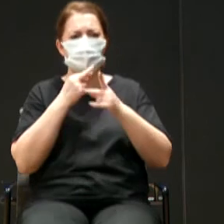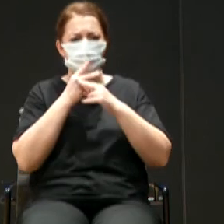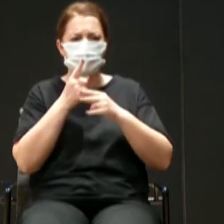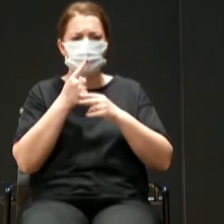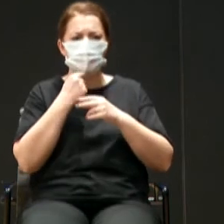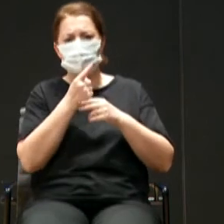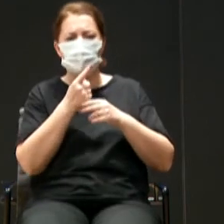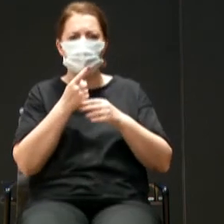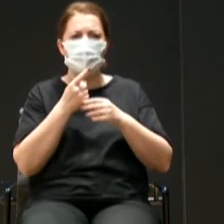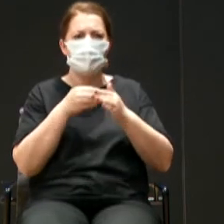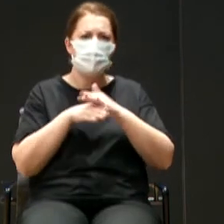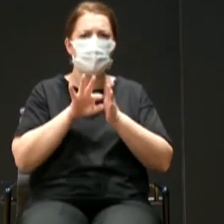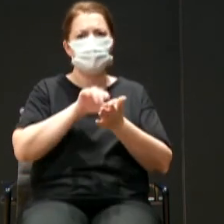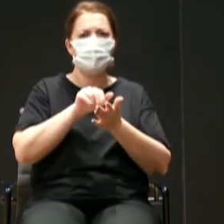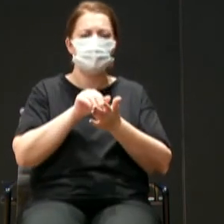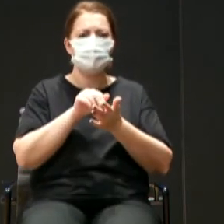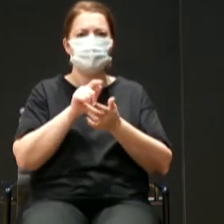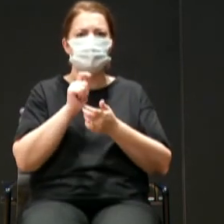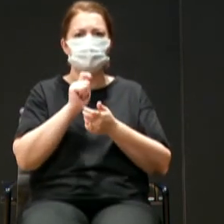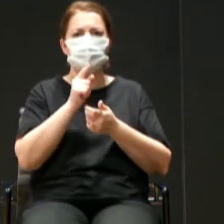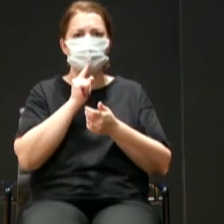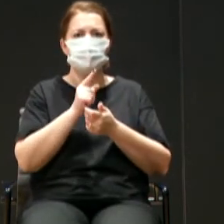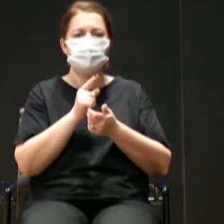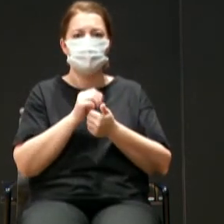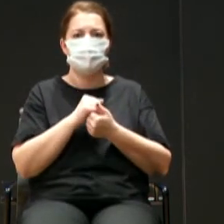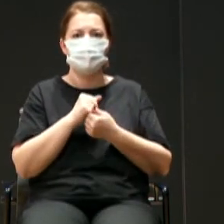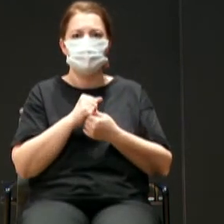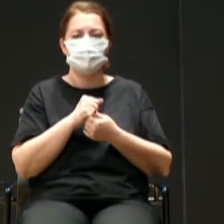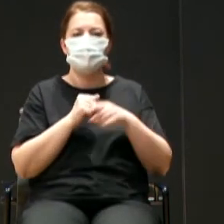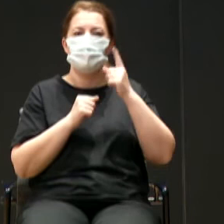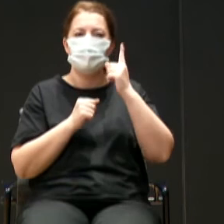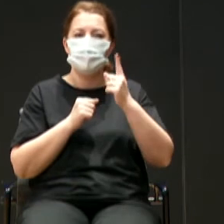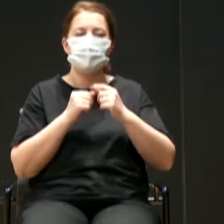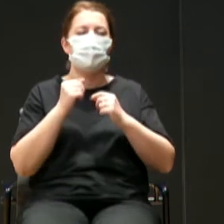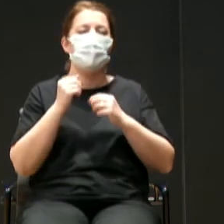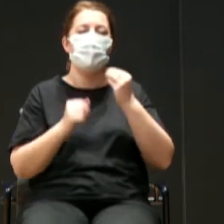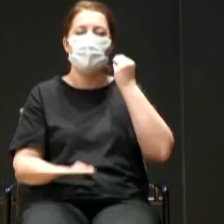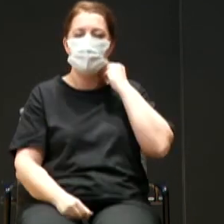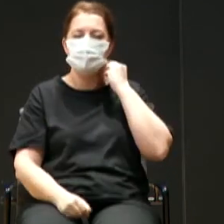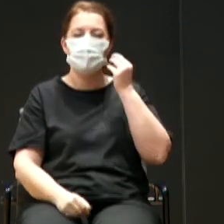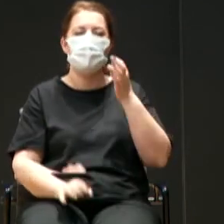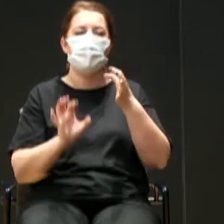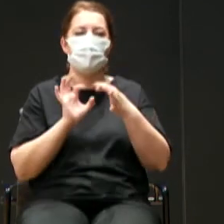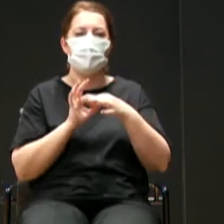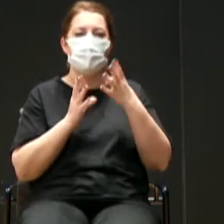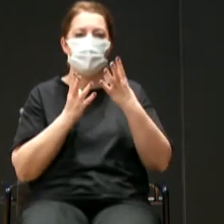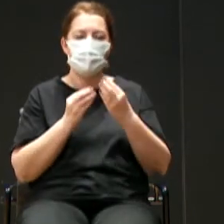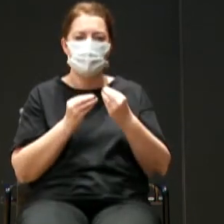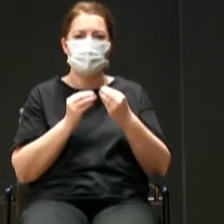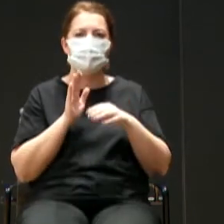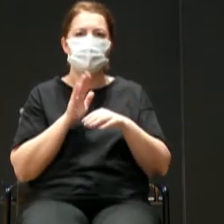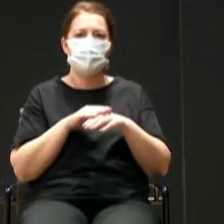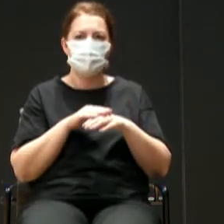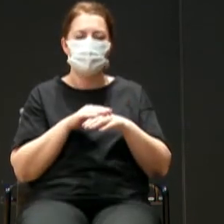bir çaldınızı sokuyor. Çalmayın. Ya arkadaş bir borçlanmayla alakalı olan şey yapıyor. Ya arkadaşlar